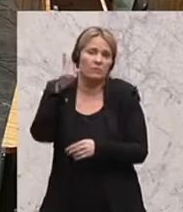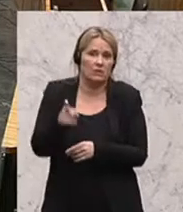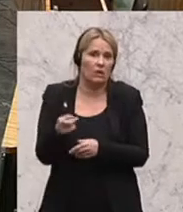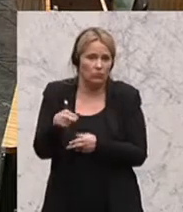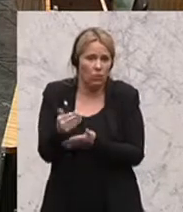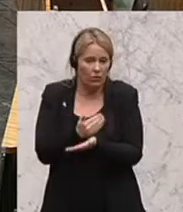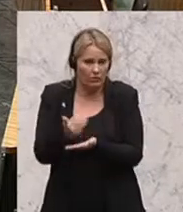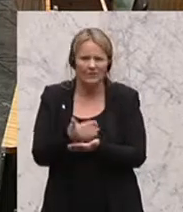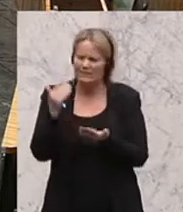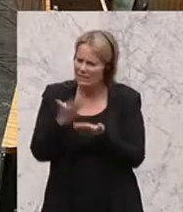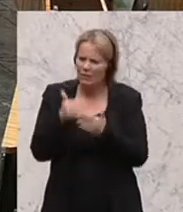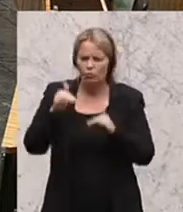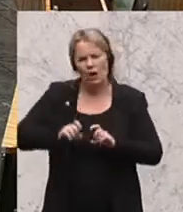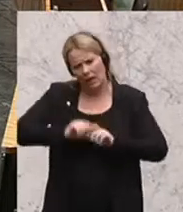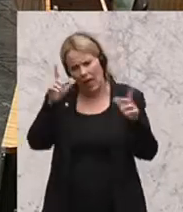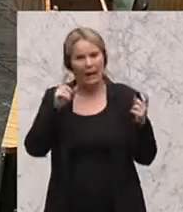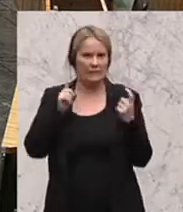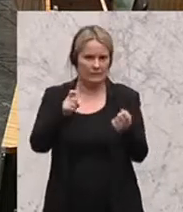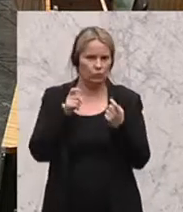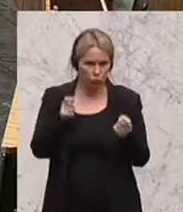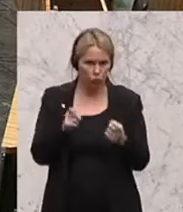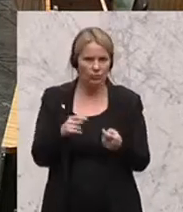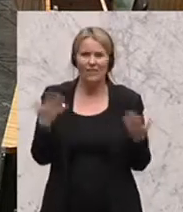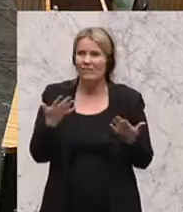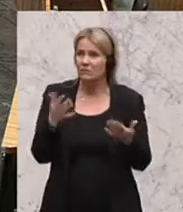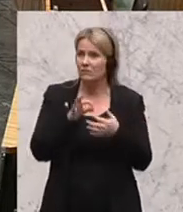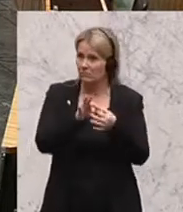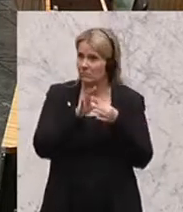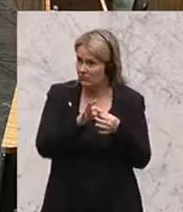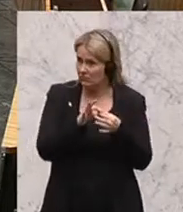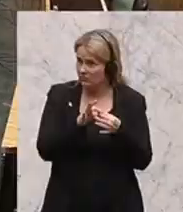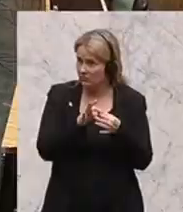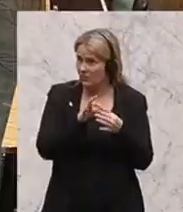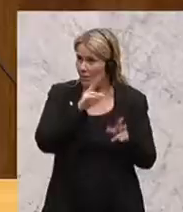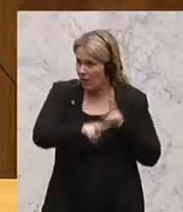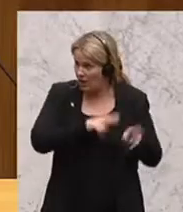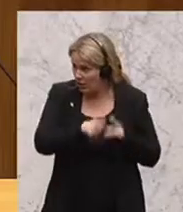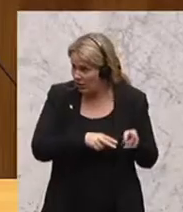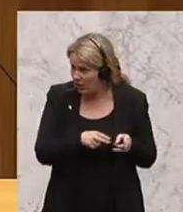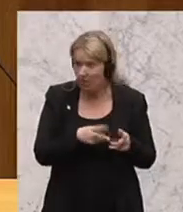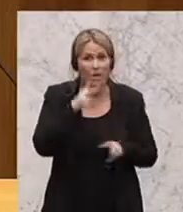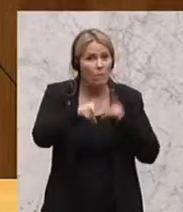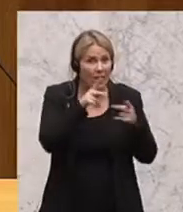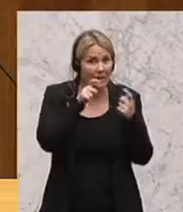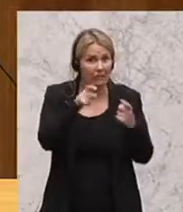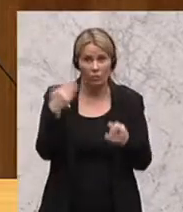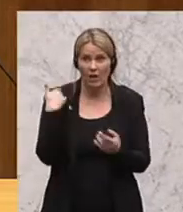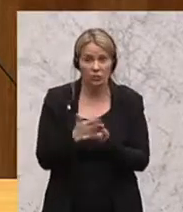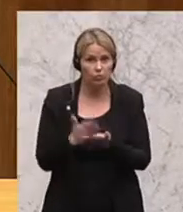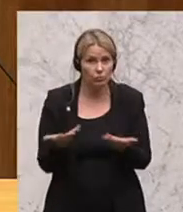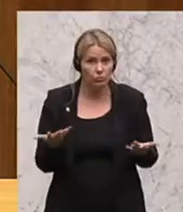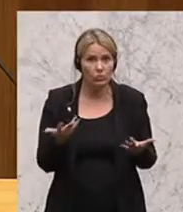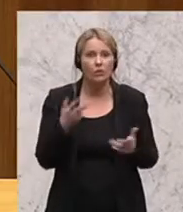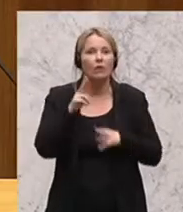müssen wir auch eine klare Diskussion führen, was ist mit der Pflege? Das hatten wir schon einmal, die Pflegediskussion. Und was ist